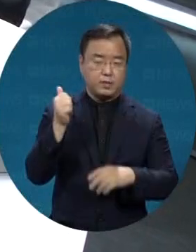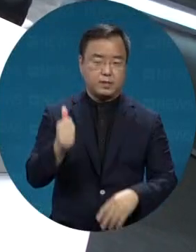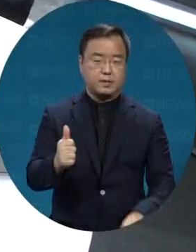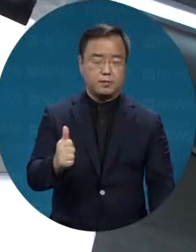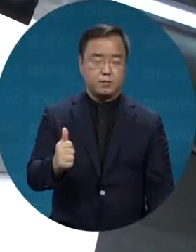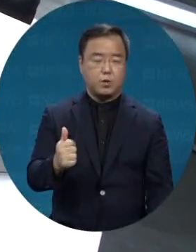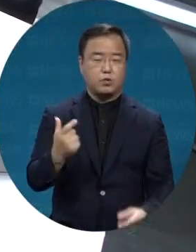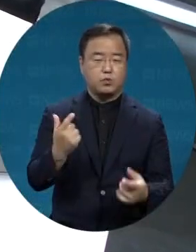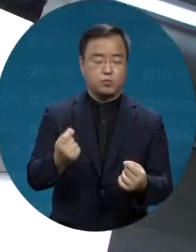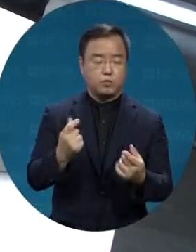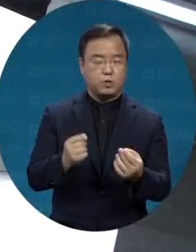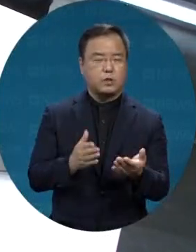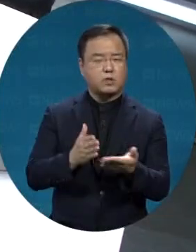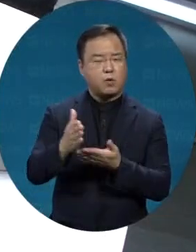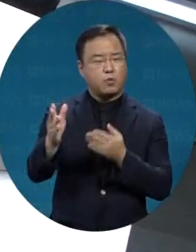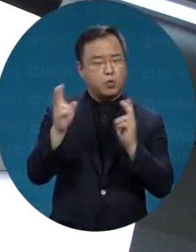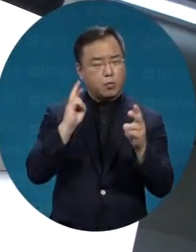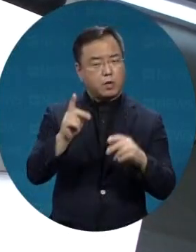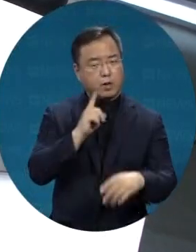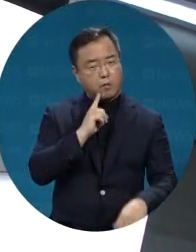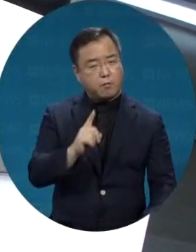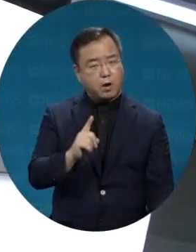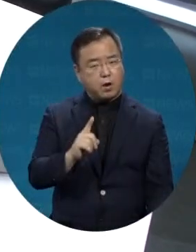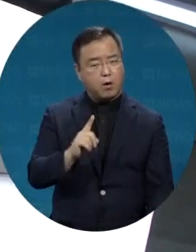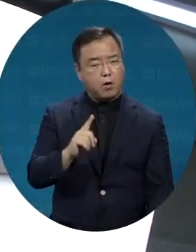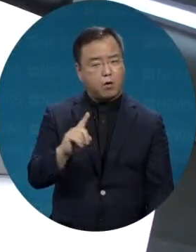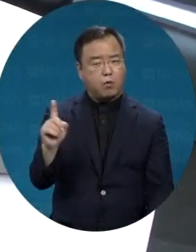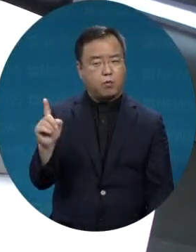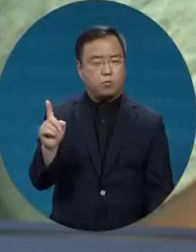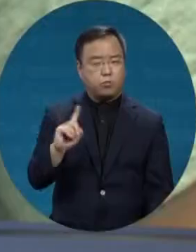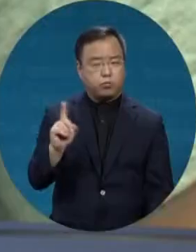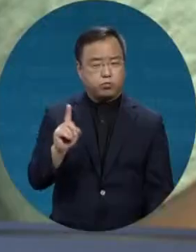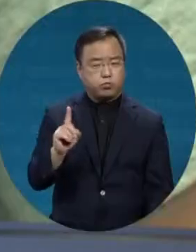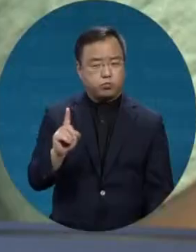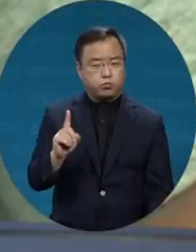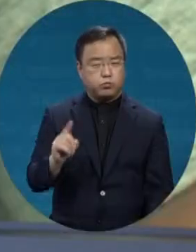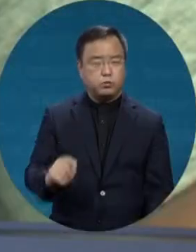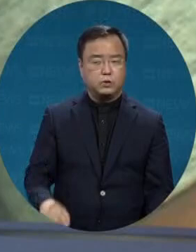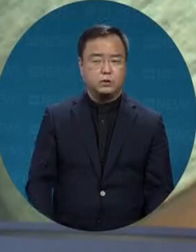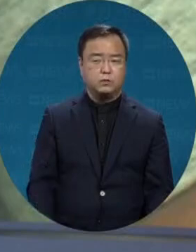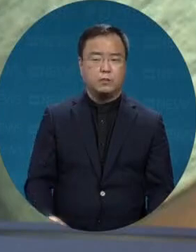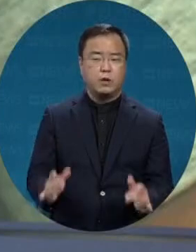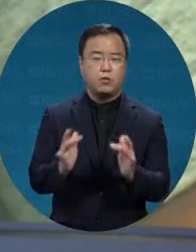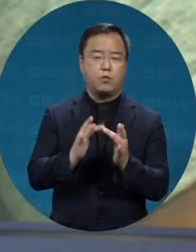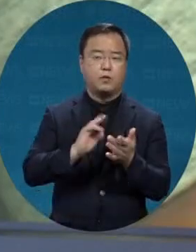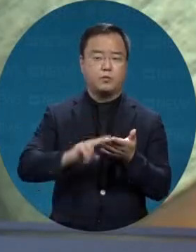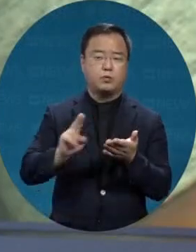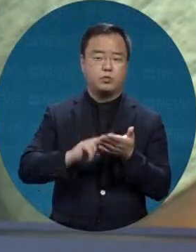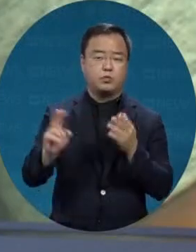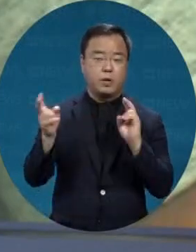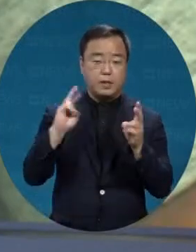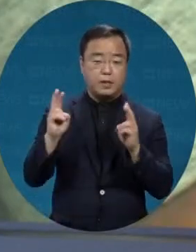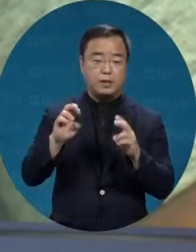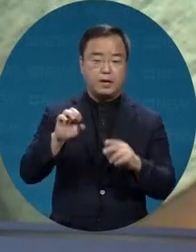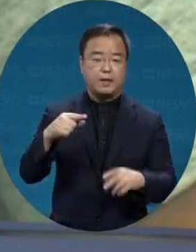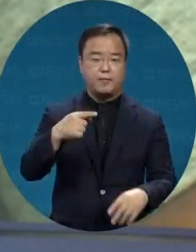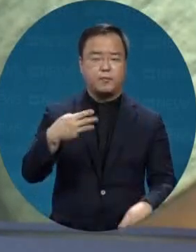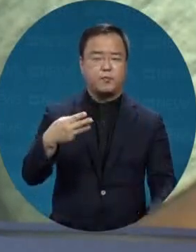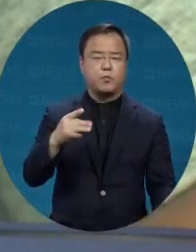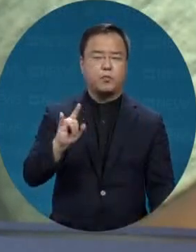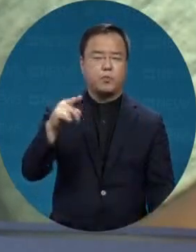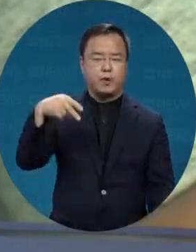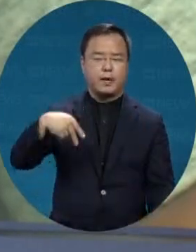웹툰이 이렇게 전문 회사라고 하니까 어떤 곳일까요 웹툰 회사는 크게 플랫폼